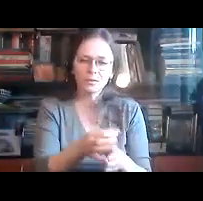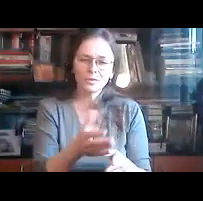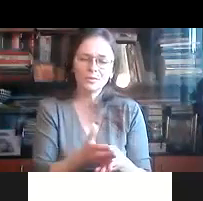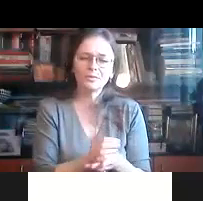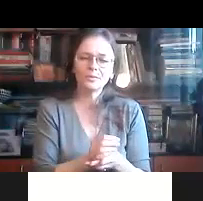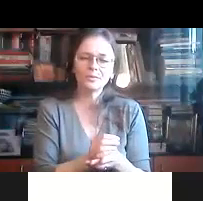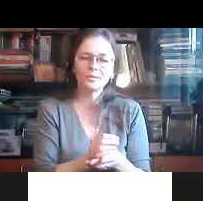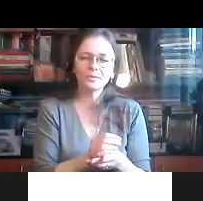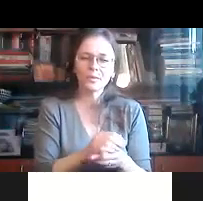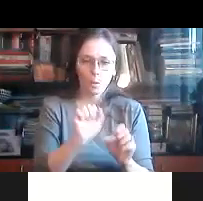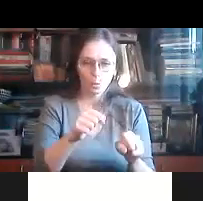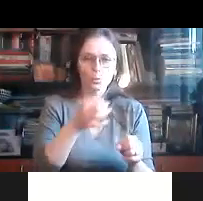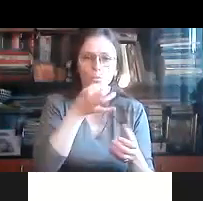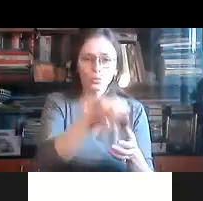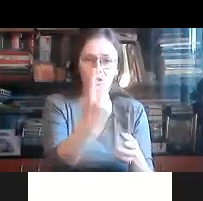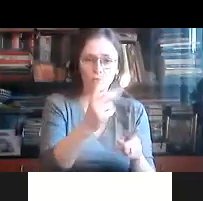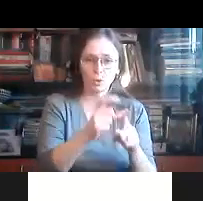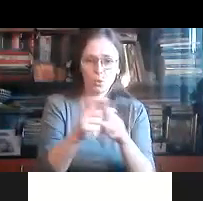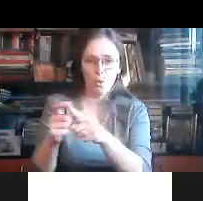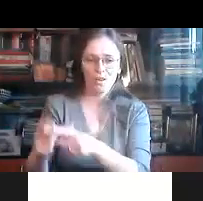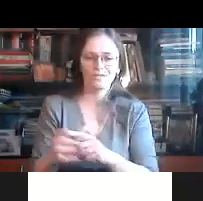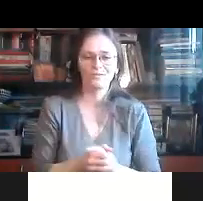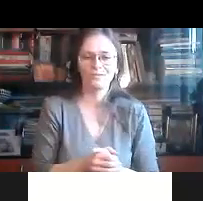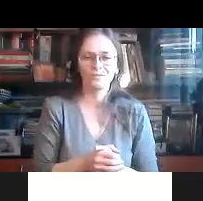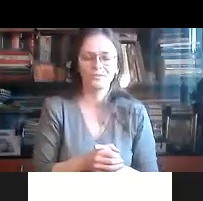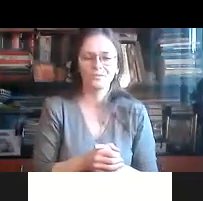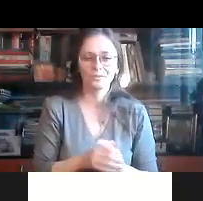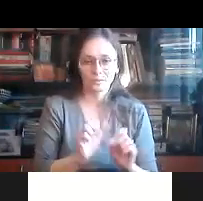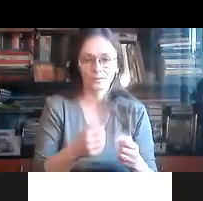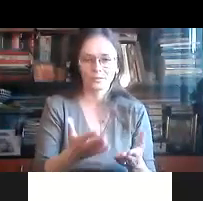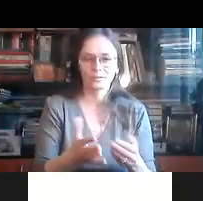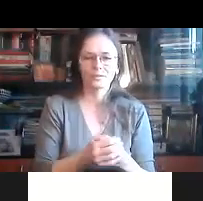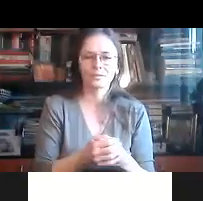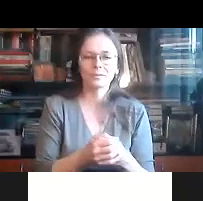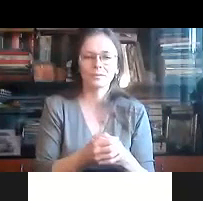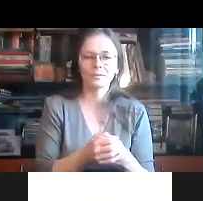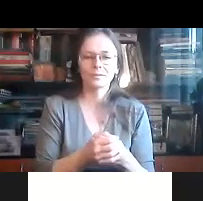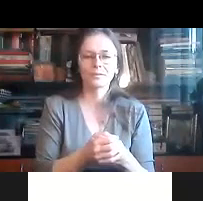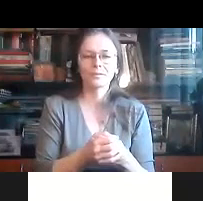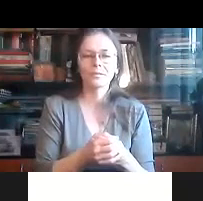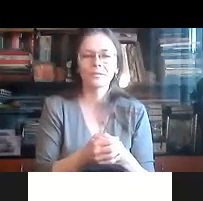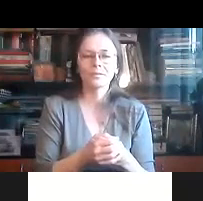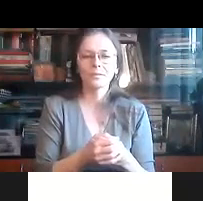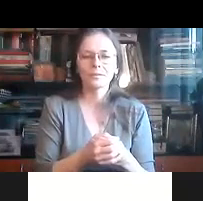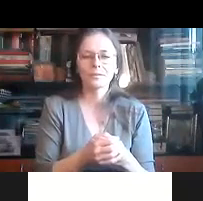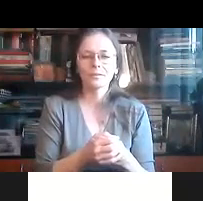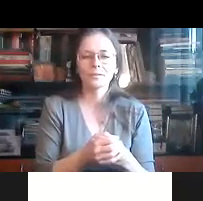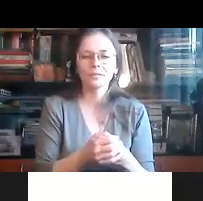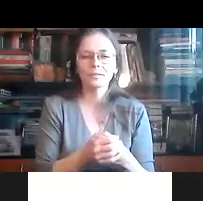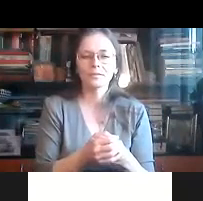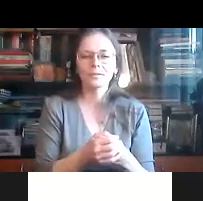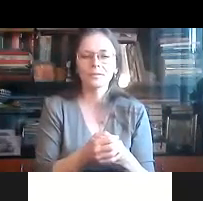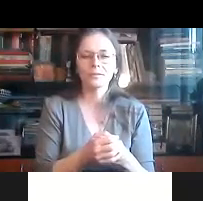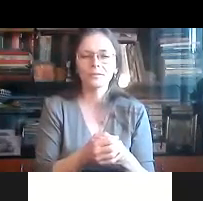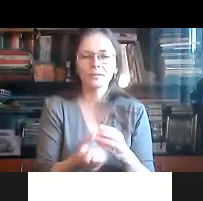Да, можно сказать два слова, пока еще никого нет. Так, ага, ну,